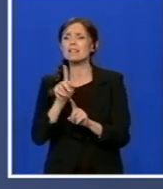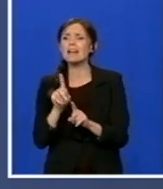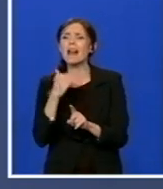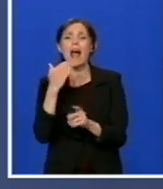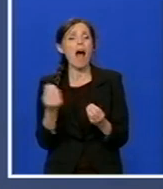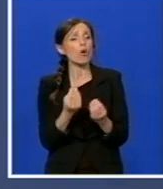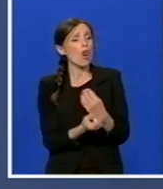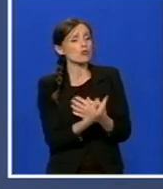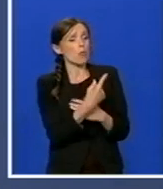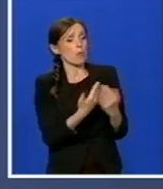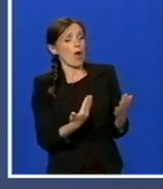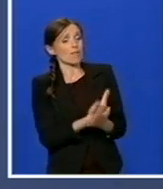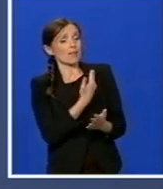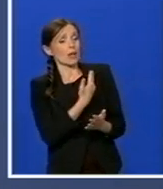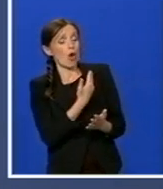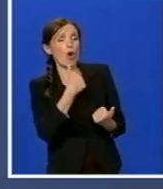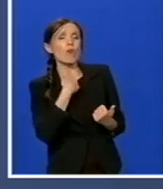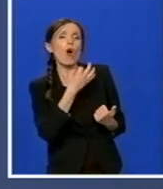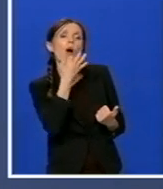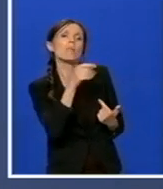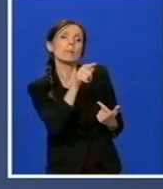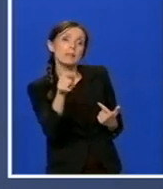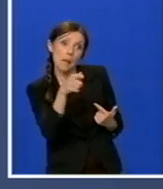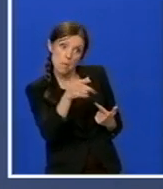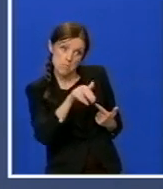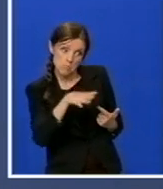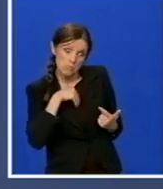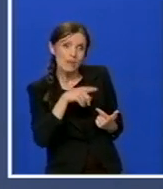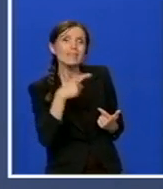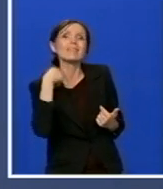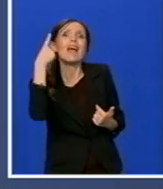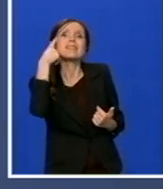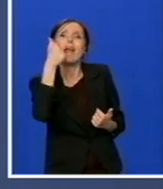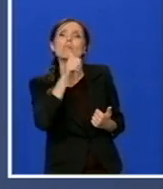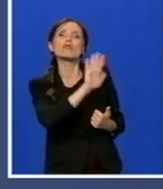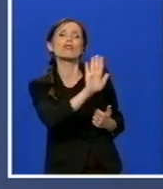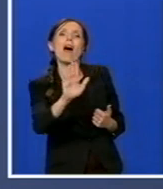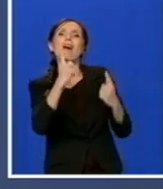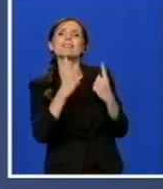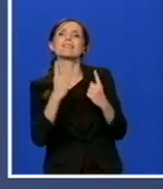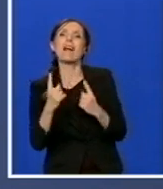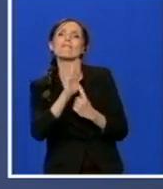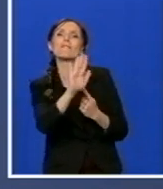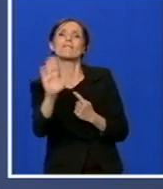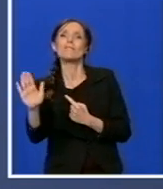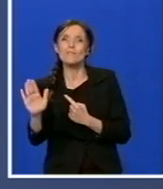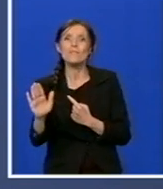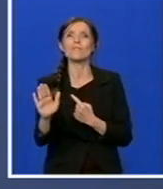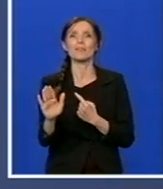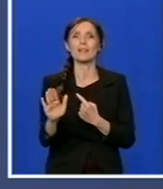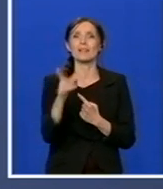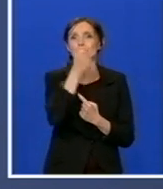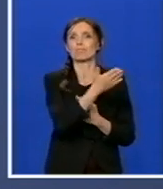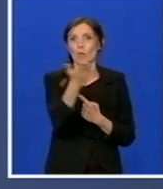da se vidi kakve su znanje, navike i ponašanja populacije u vezi određene vrste preventivnih mera,